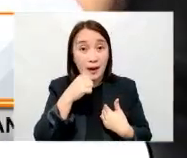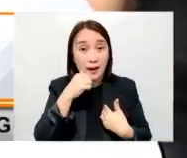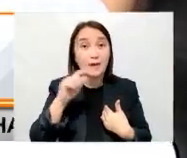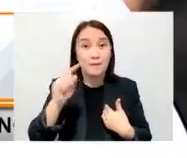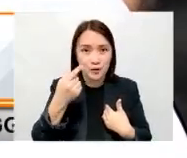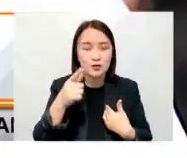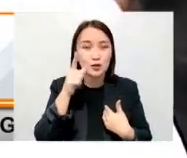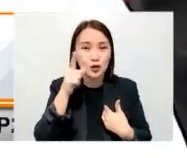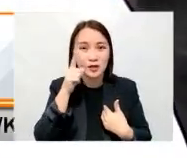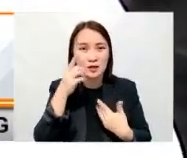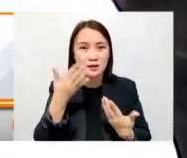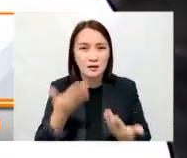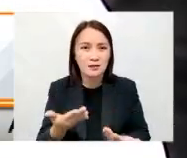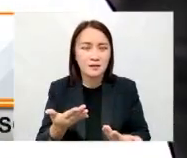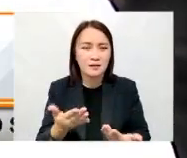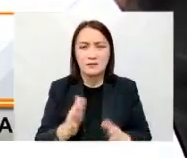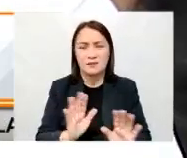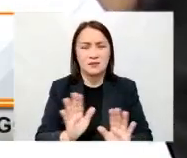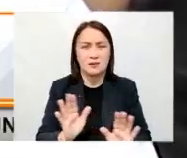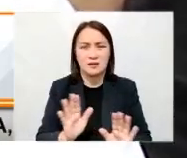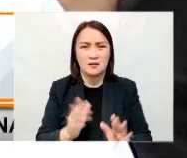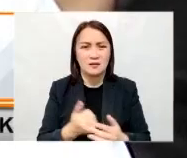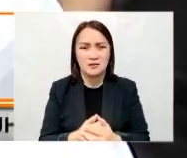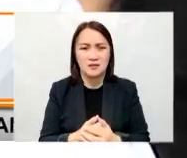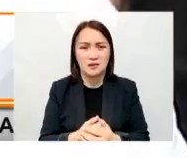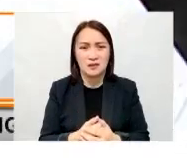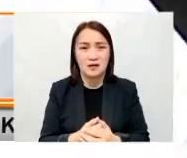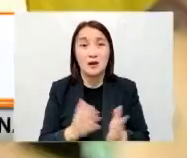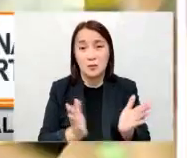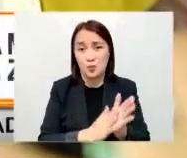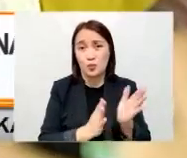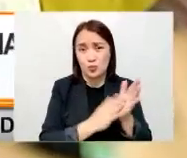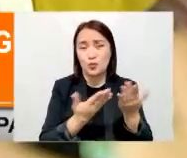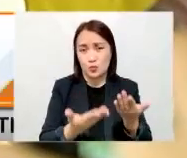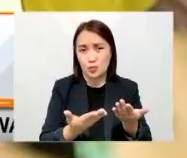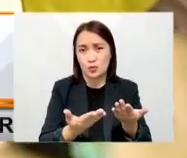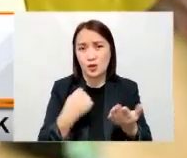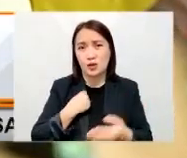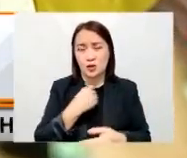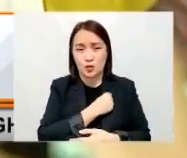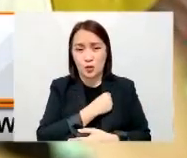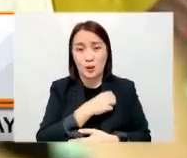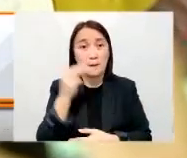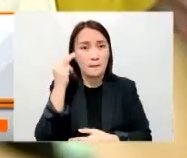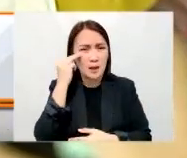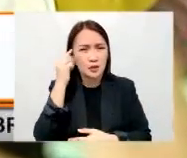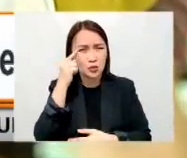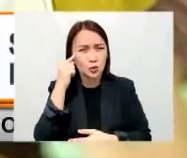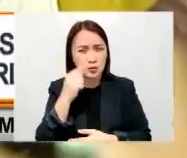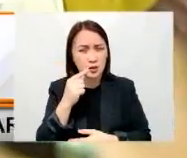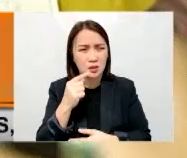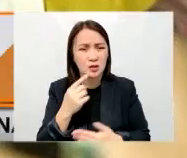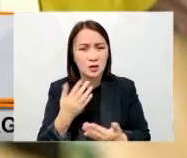bansa. Pero itinanggi rin ni Senator Legarda yan. Pinuri pa nga niya ang paumuno ni Zubiri. Si Senator Migs,